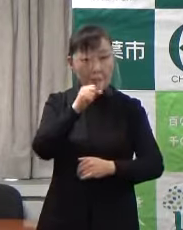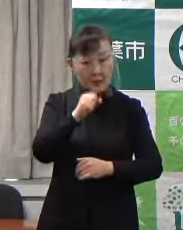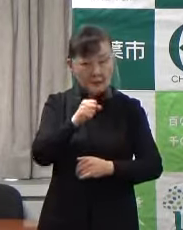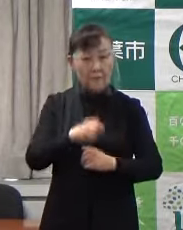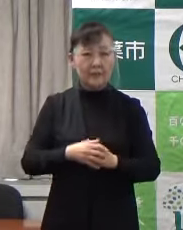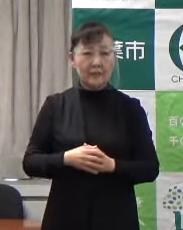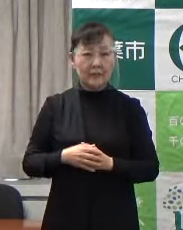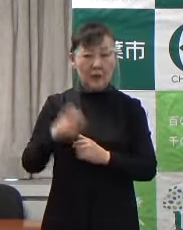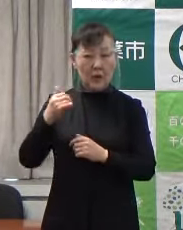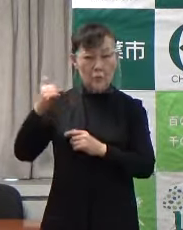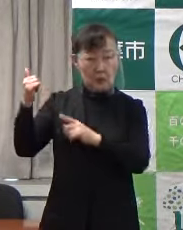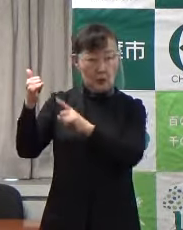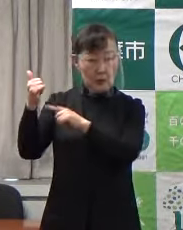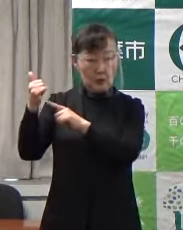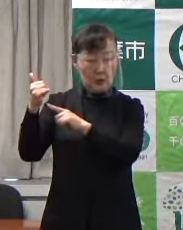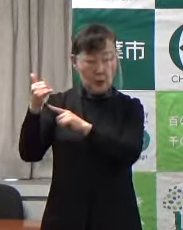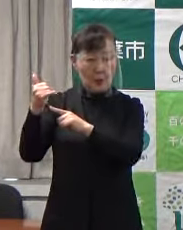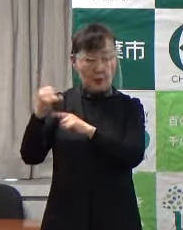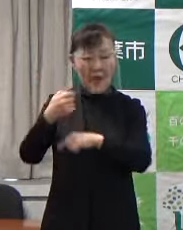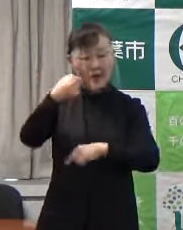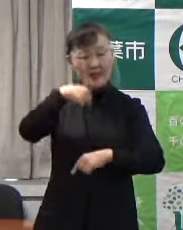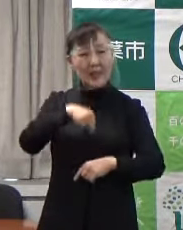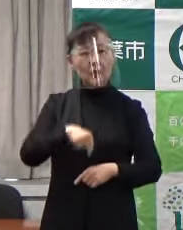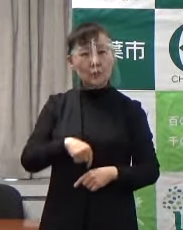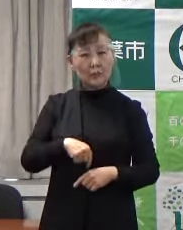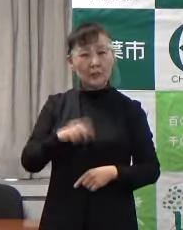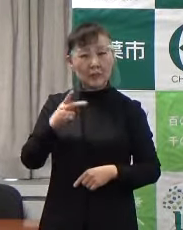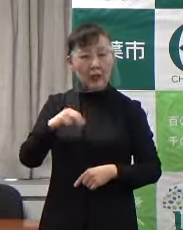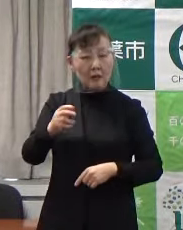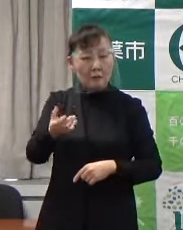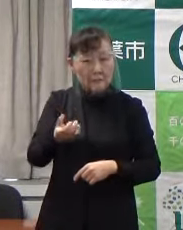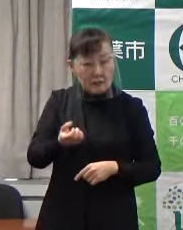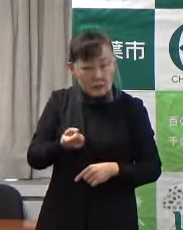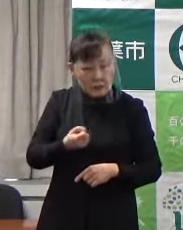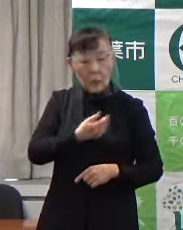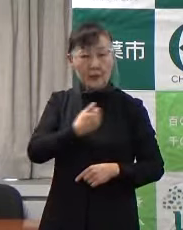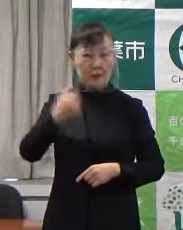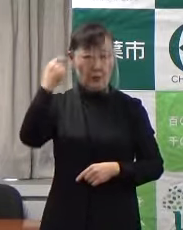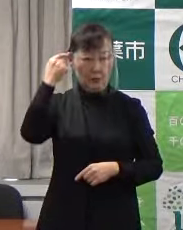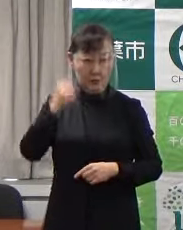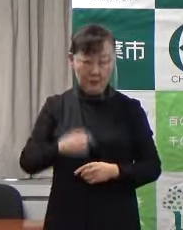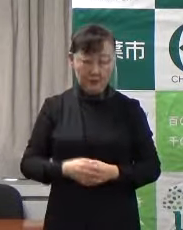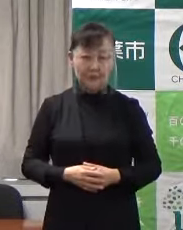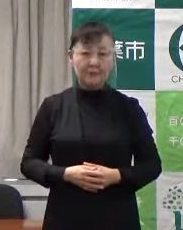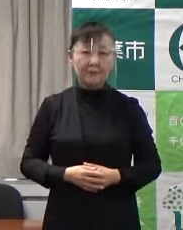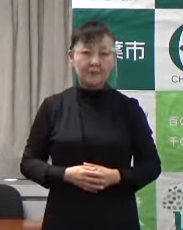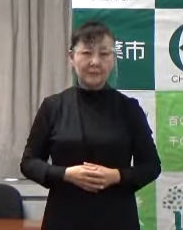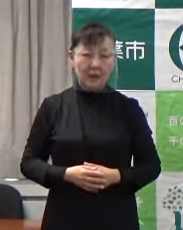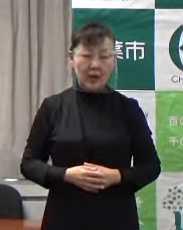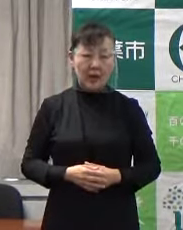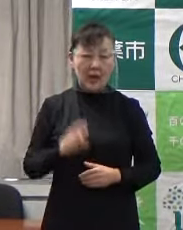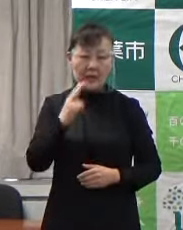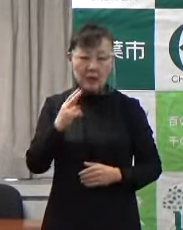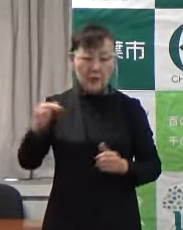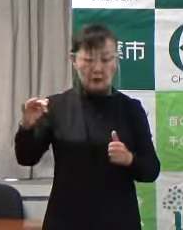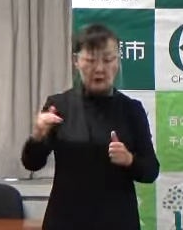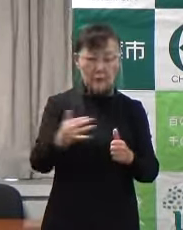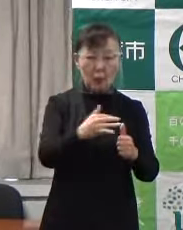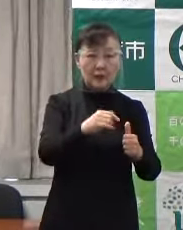容された保護者の方々も納得感というんですかね、そういうものがあるというふうに思っていますので、なかなかその受動喫煙